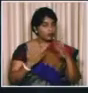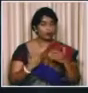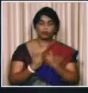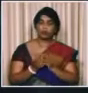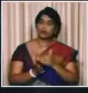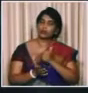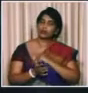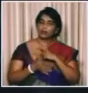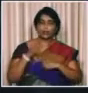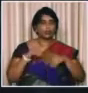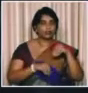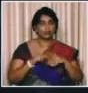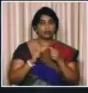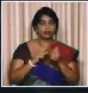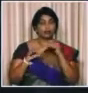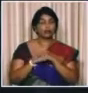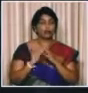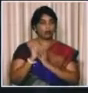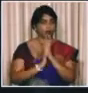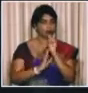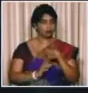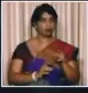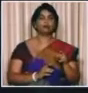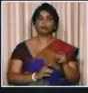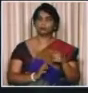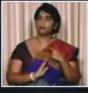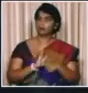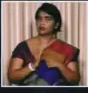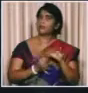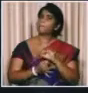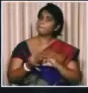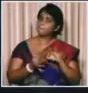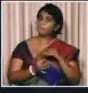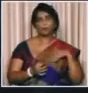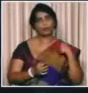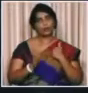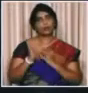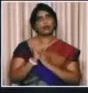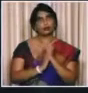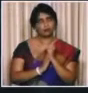කැමති දේශපාලන ව්‍යාපාරයකට වැඩ කිරීමේ අයිතිය තිබෙනවා ඒක මේ රටේ ප්‍රජාතන්ත්‍රවාදී මූලික අයිතිය